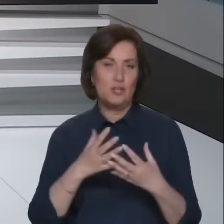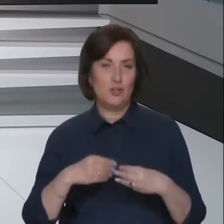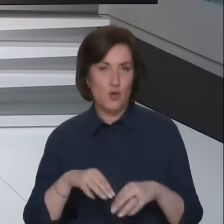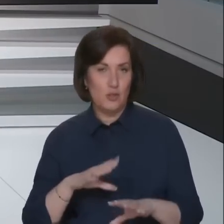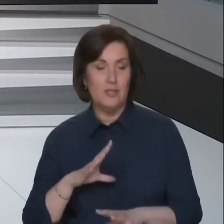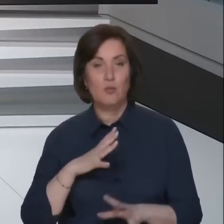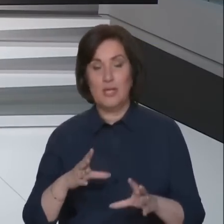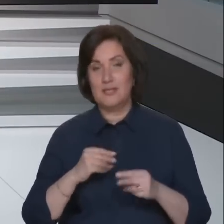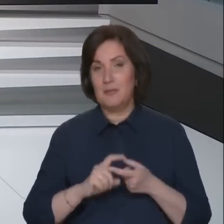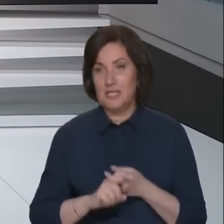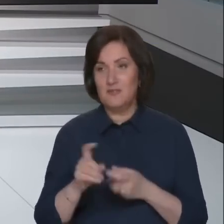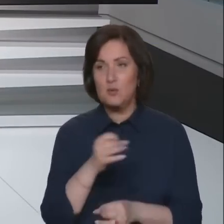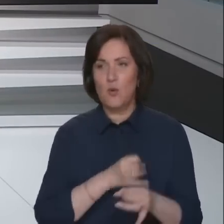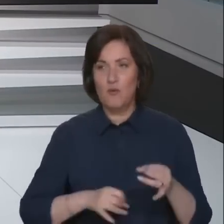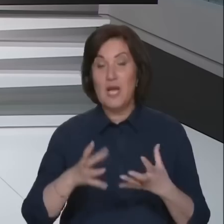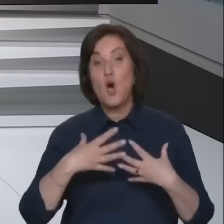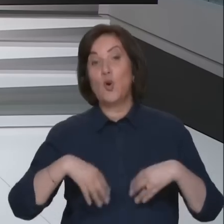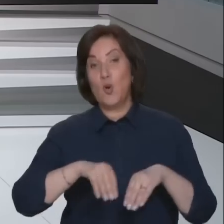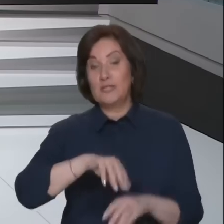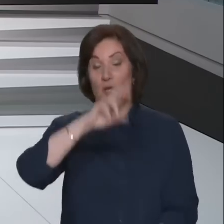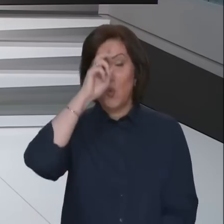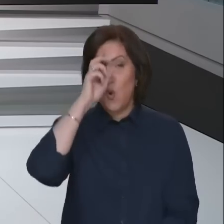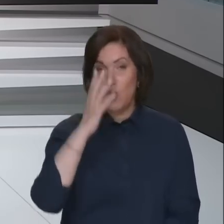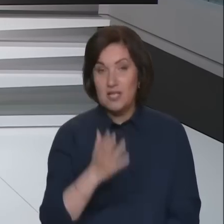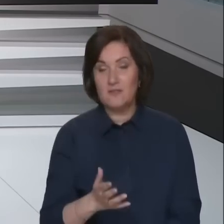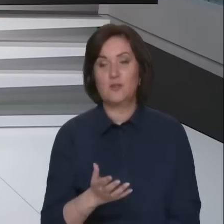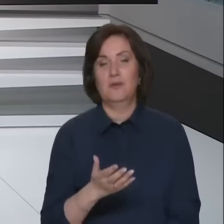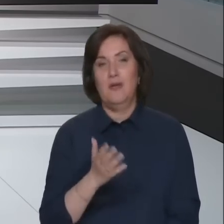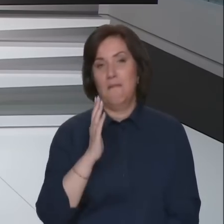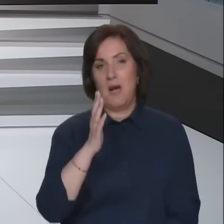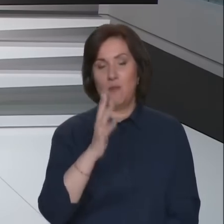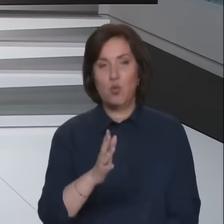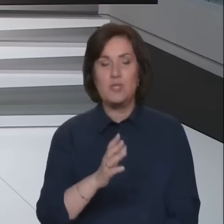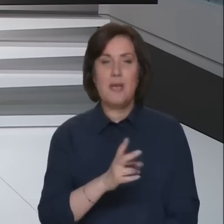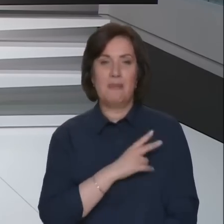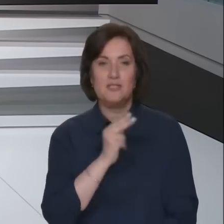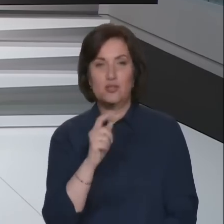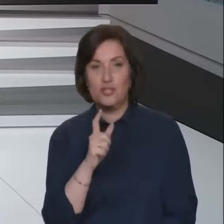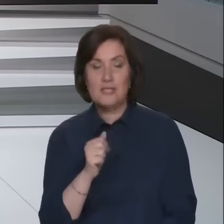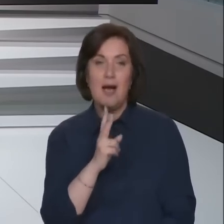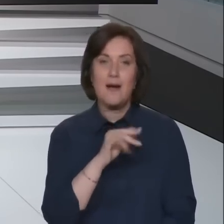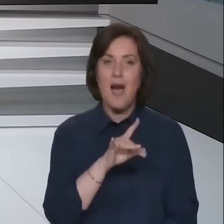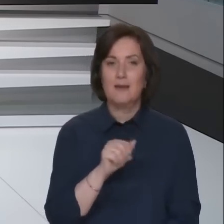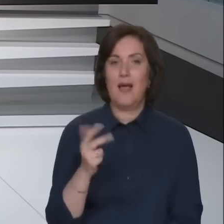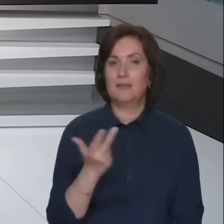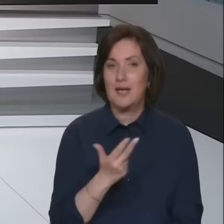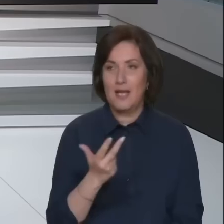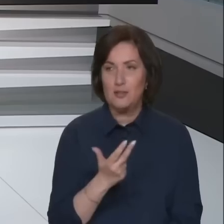зв'язку. Обговорили родину королівську, так, майбутнє принца Чарльза або Карла